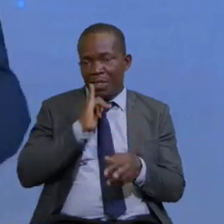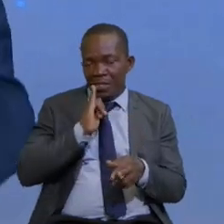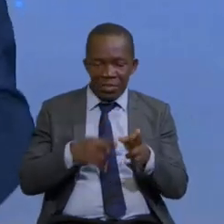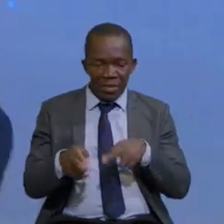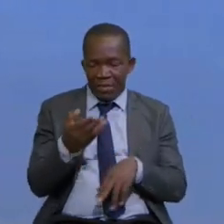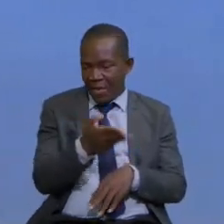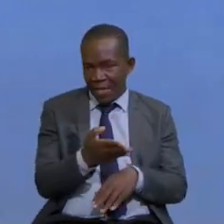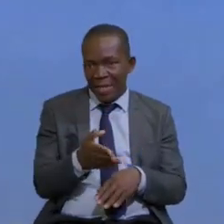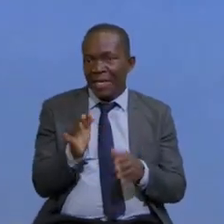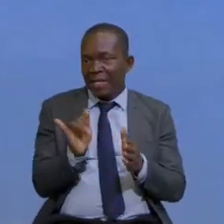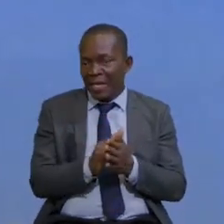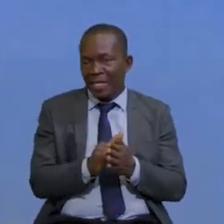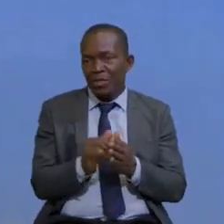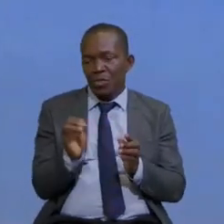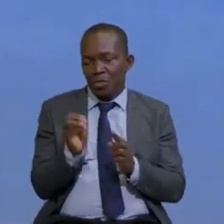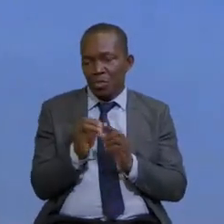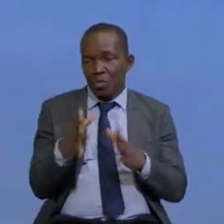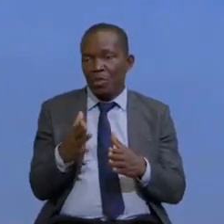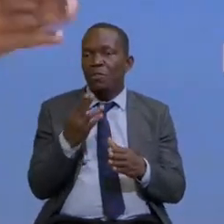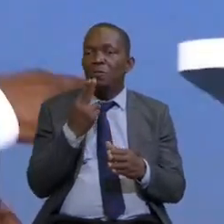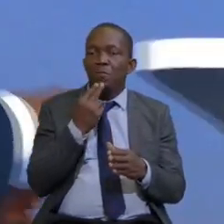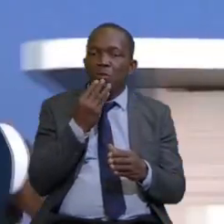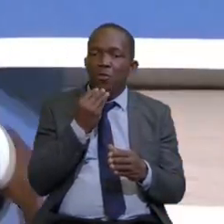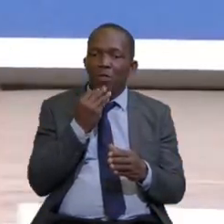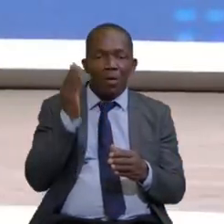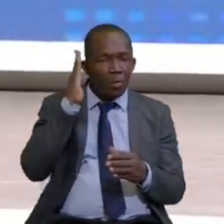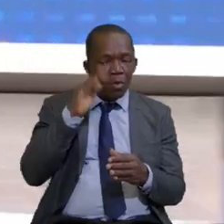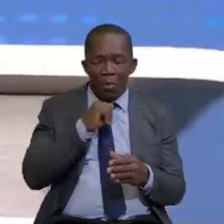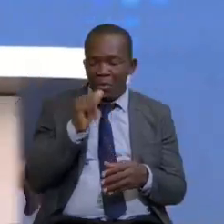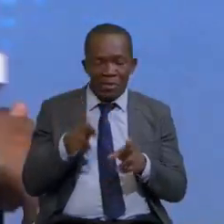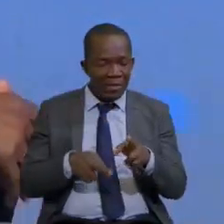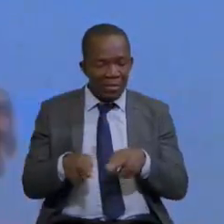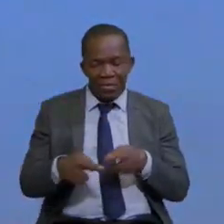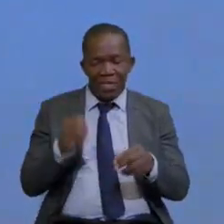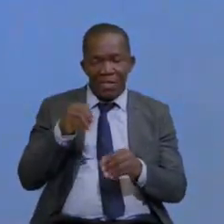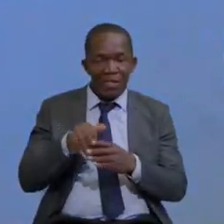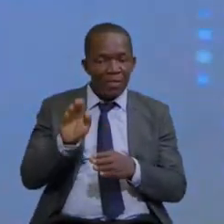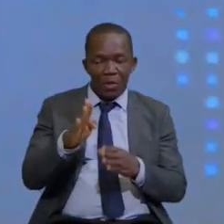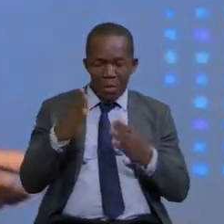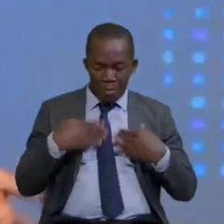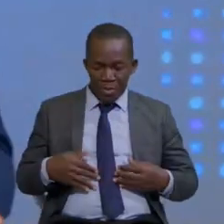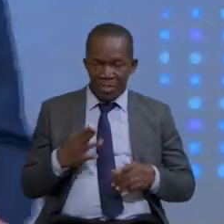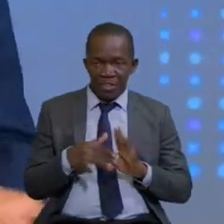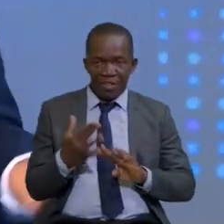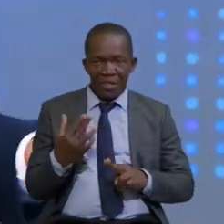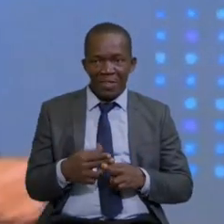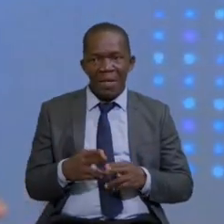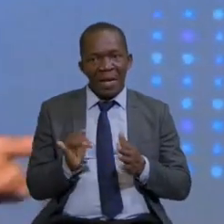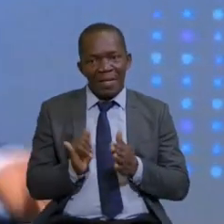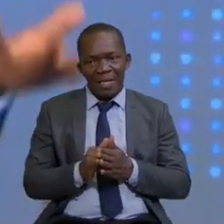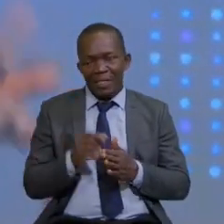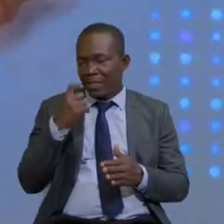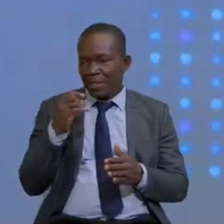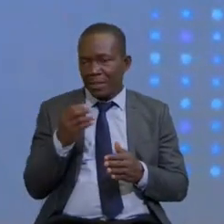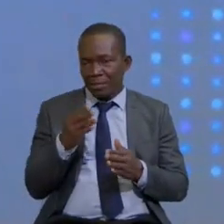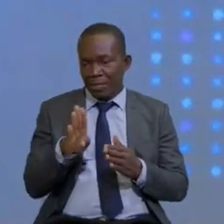règne là-bas, lève-toi, il dit lève-toi et tu te lèves. Tu dois te lever, va aux toilettes, tu dois aller là-bas. Et s'il dit, si